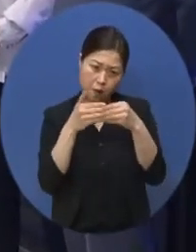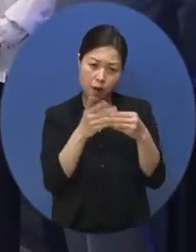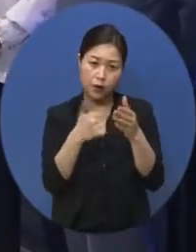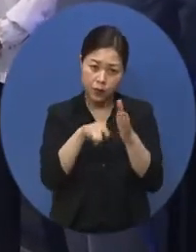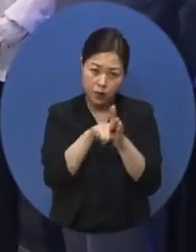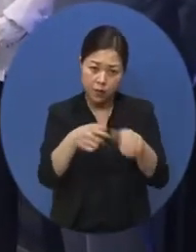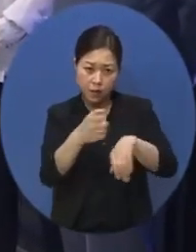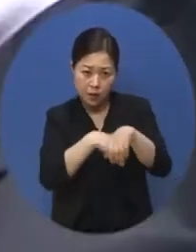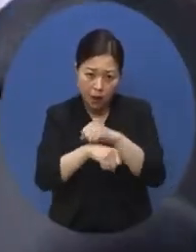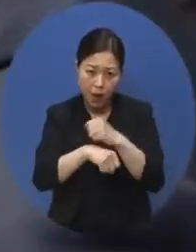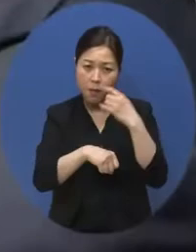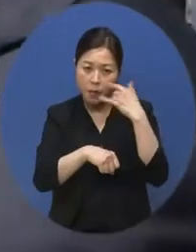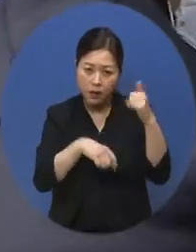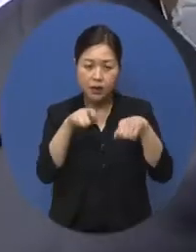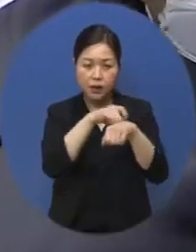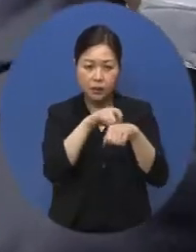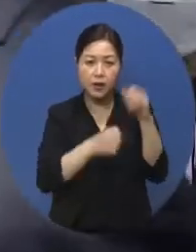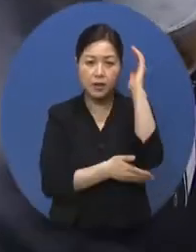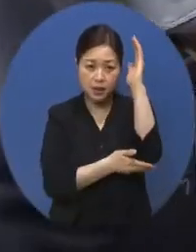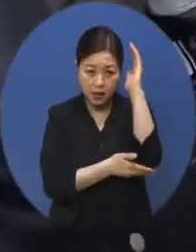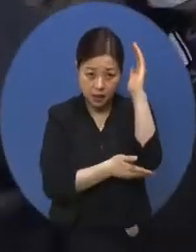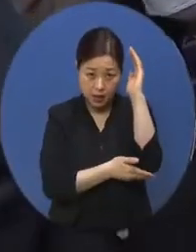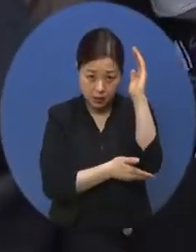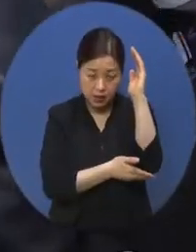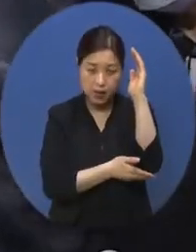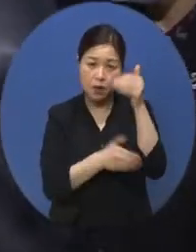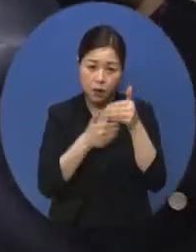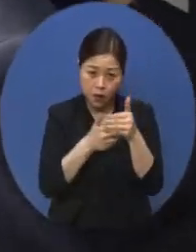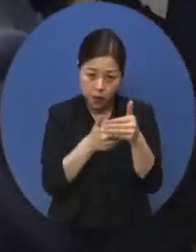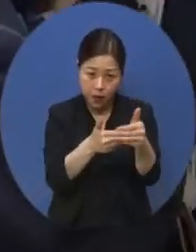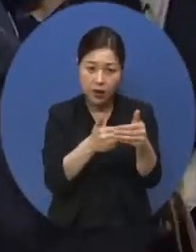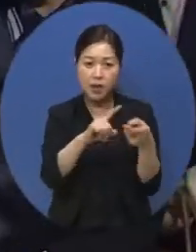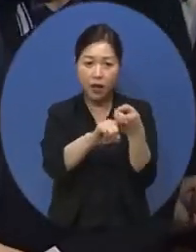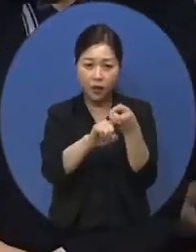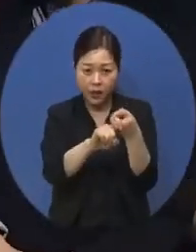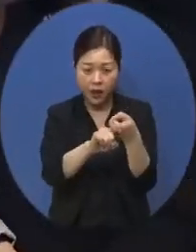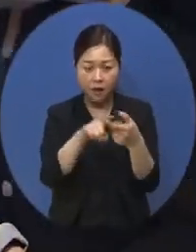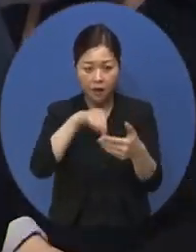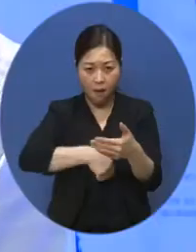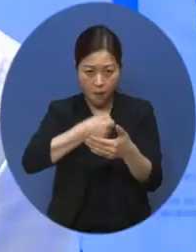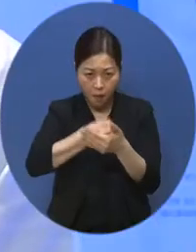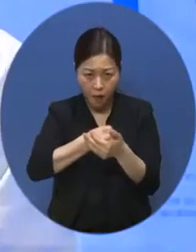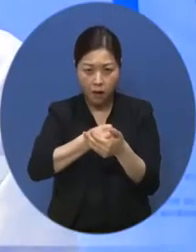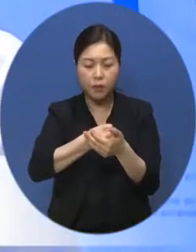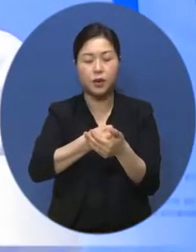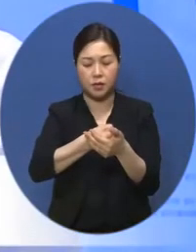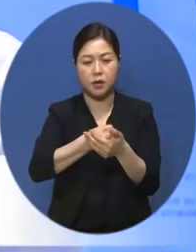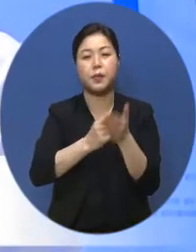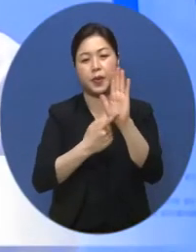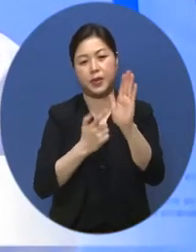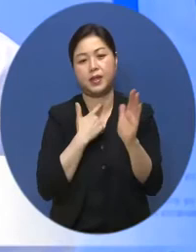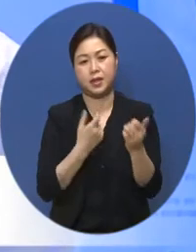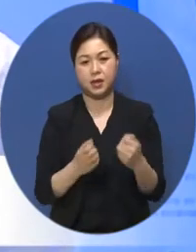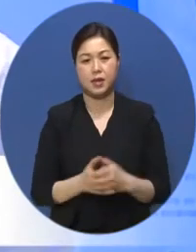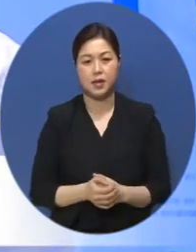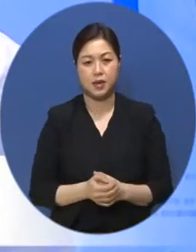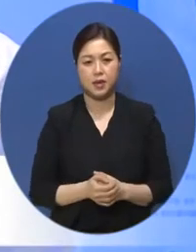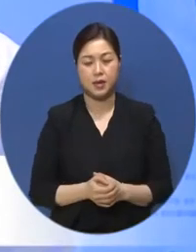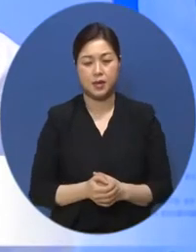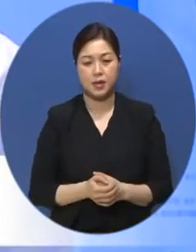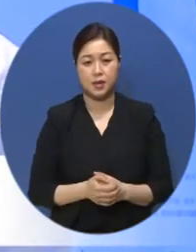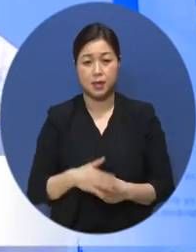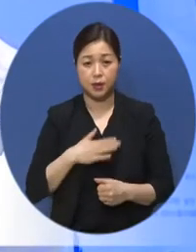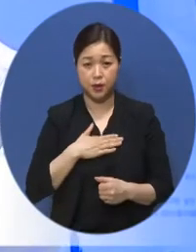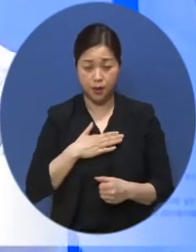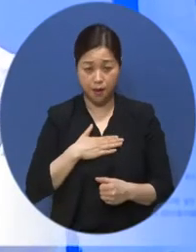특별한 사연과 그 여정 속에 빛나는 연대와 용기를 담아냈습니다. 네, 뭐 저 역시 뭐 좋은